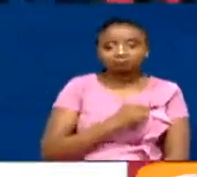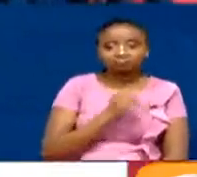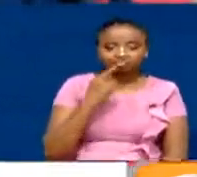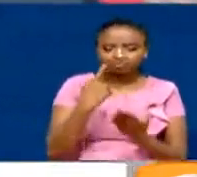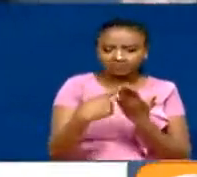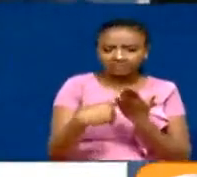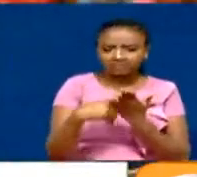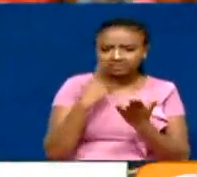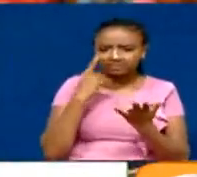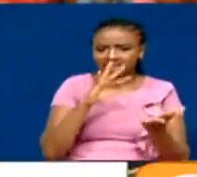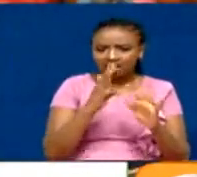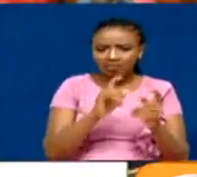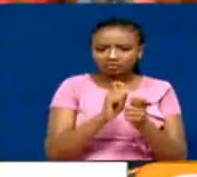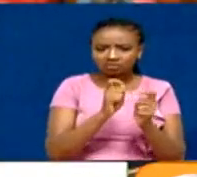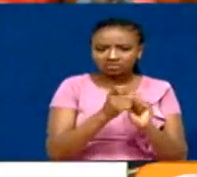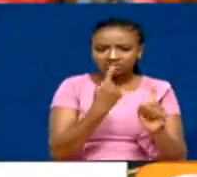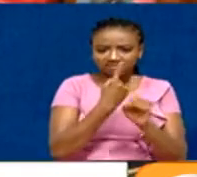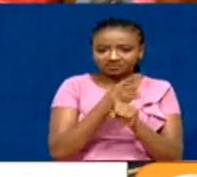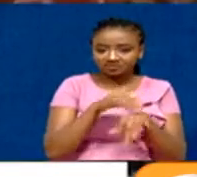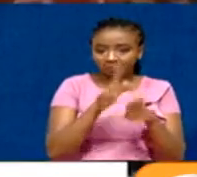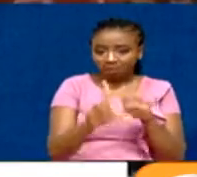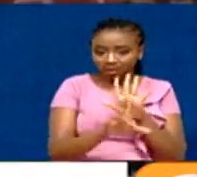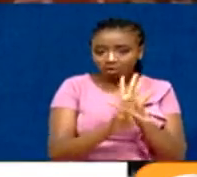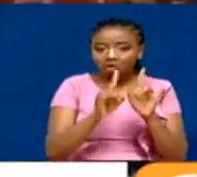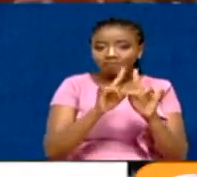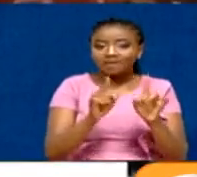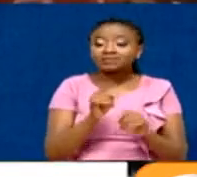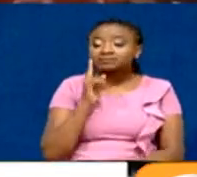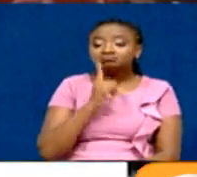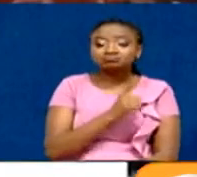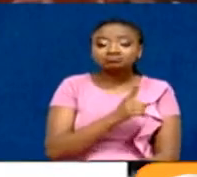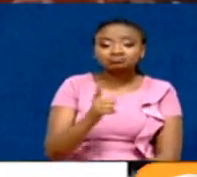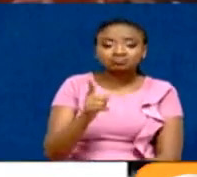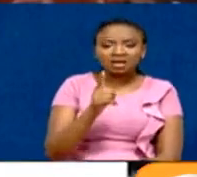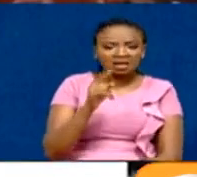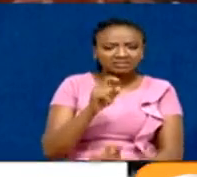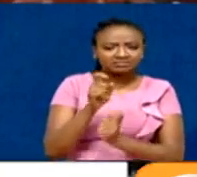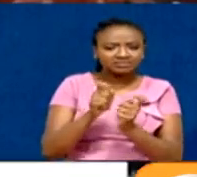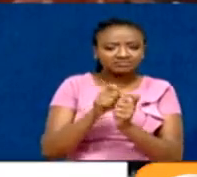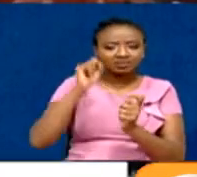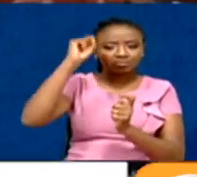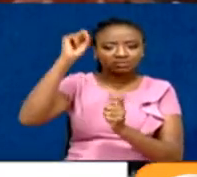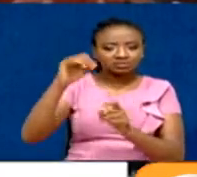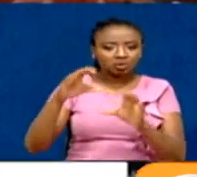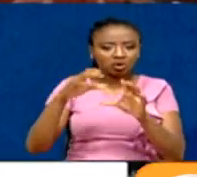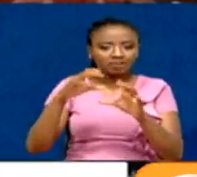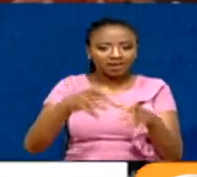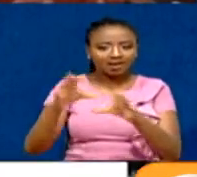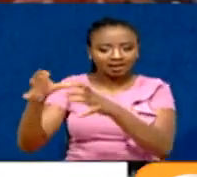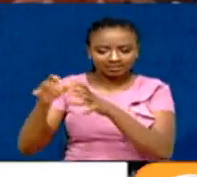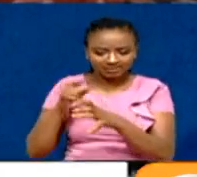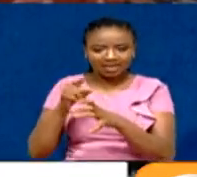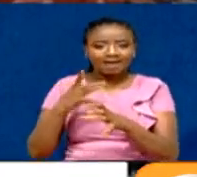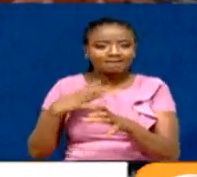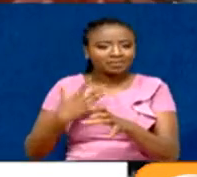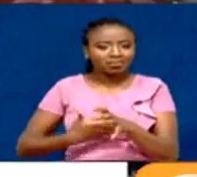mapendekezo ya mabadiliko kwa sheria mbalimbali. Lakini mapendekezo ya kufanyia sheria ya vyama vya kisiasa mabadiliko imevutia hisia